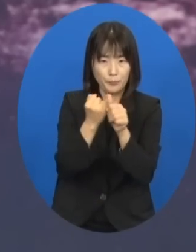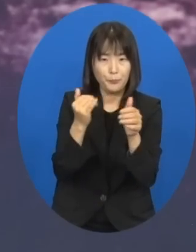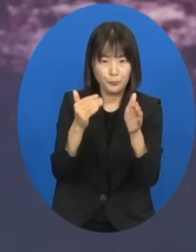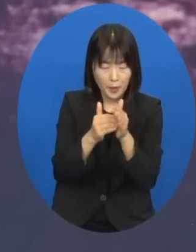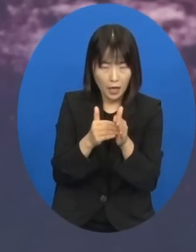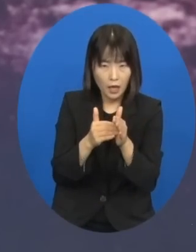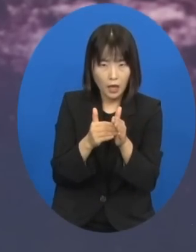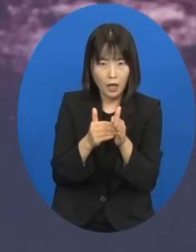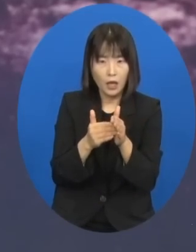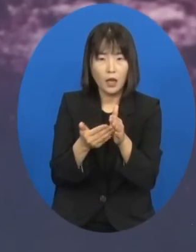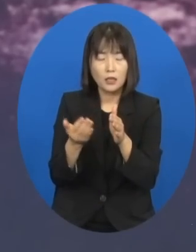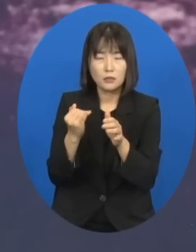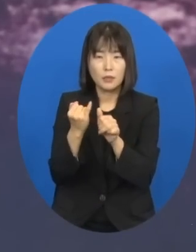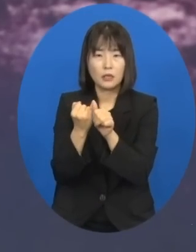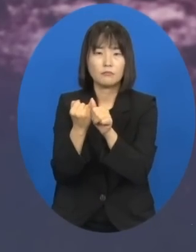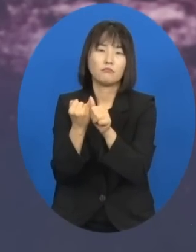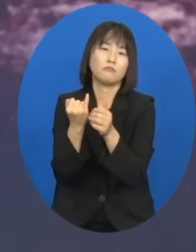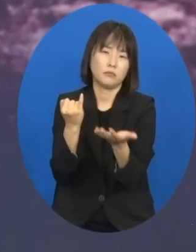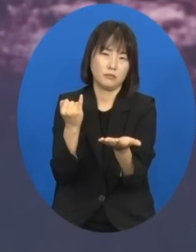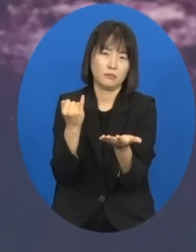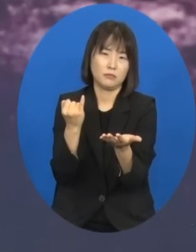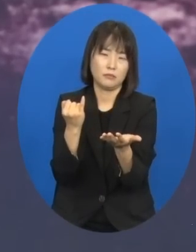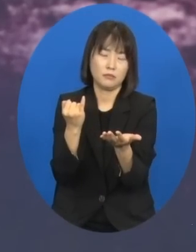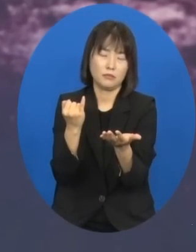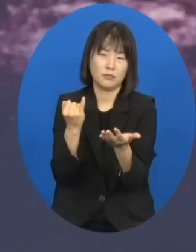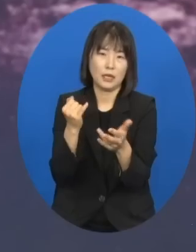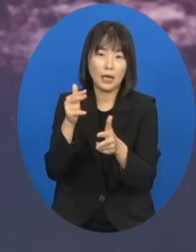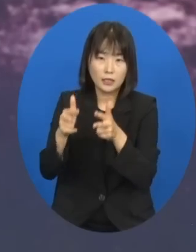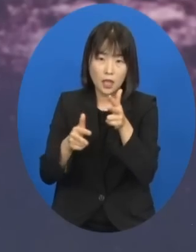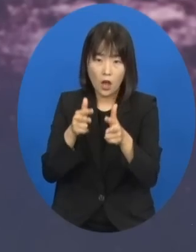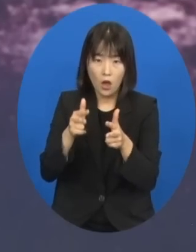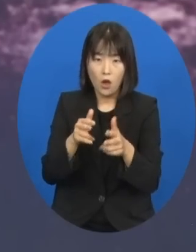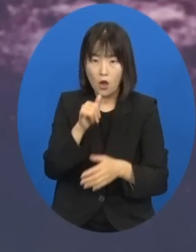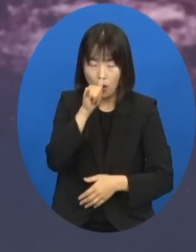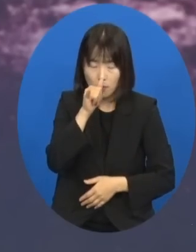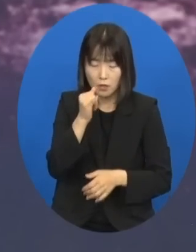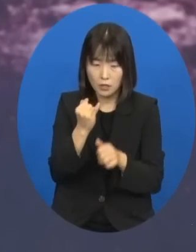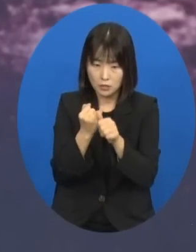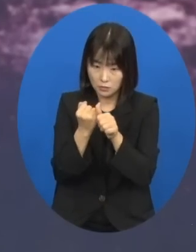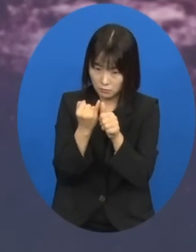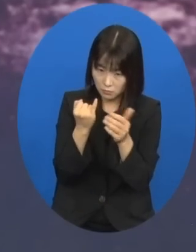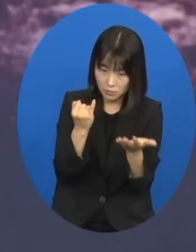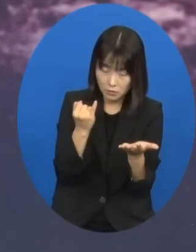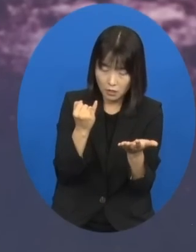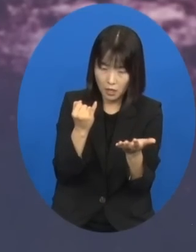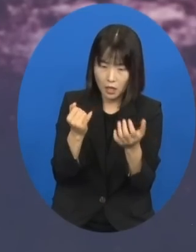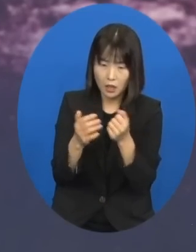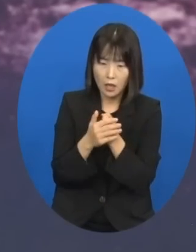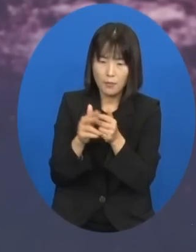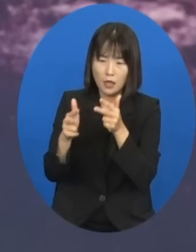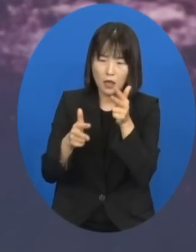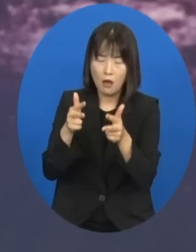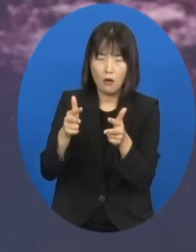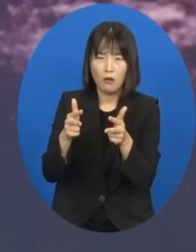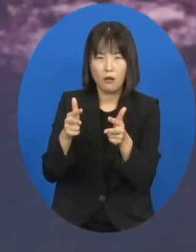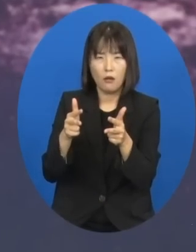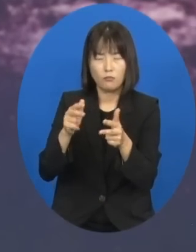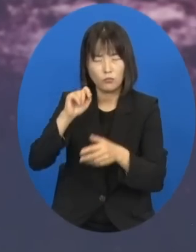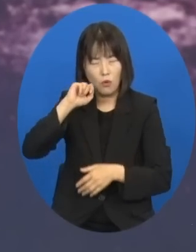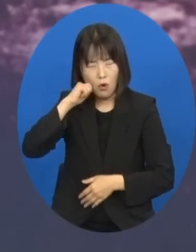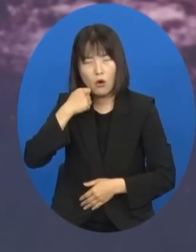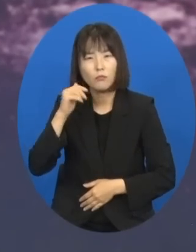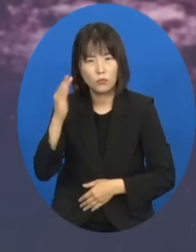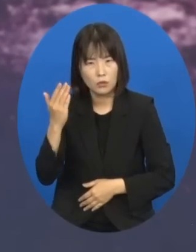일찍 돌아가십니다. 사업이 있었는데 남편이 죽으니까 사업이 기우는 거야. 결국 이 사업체를